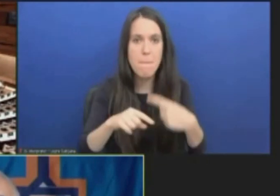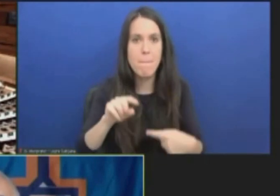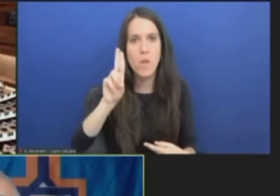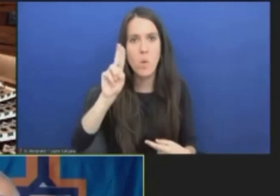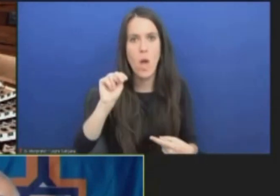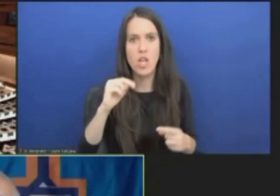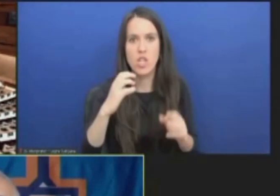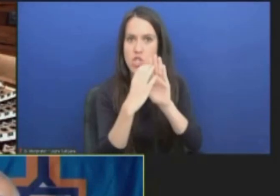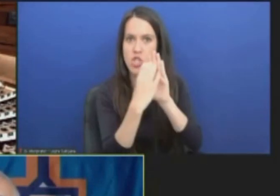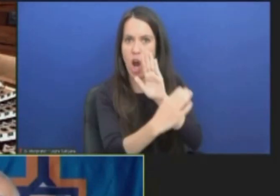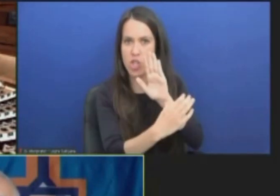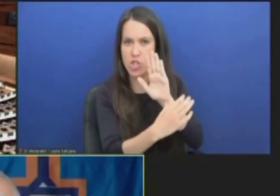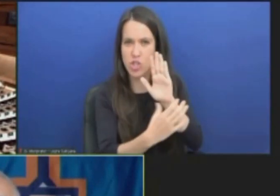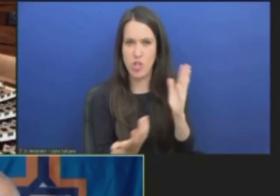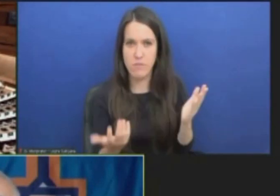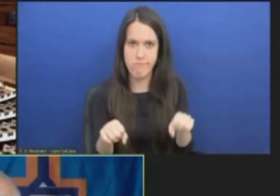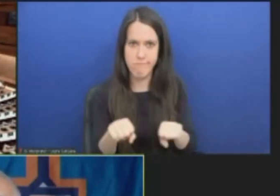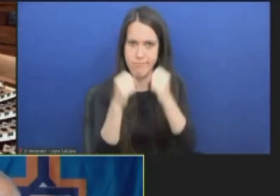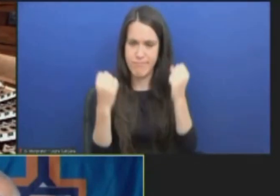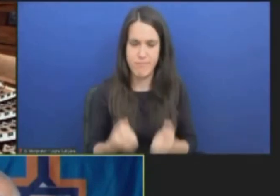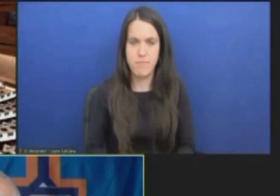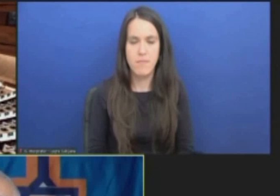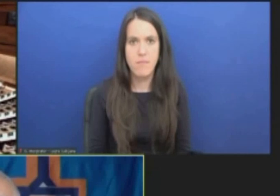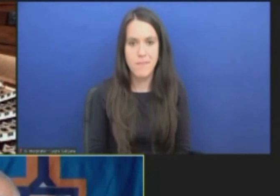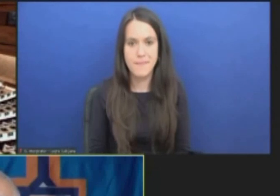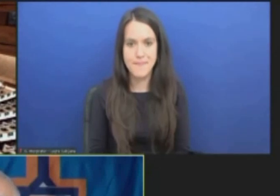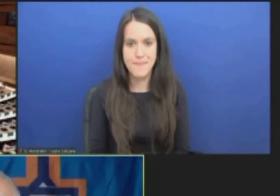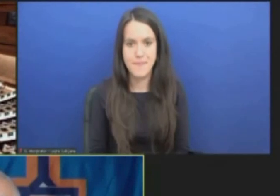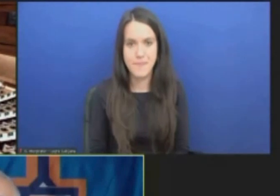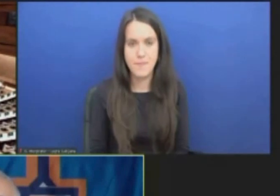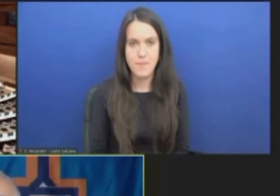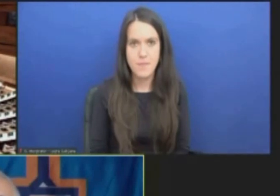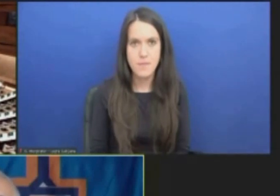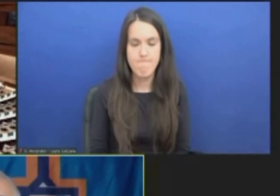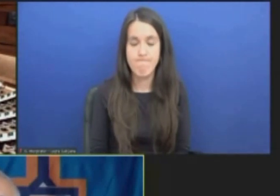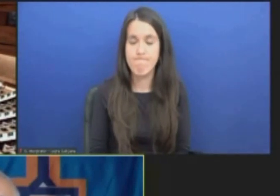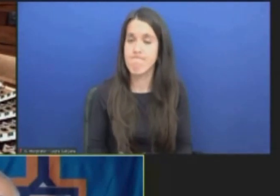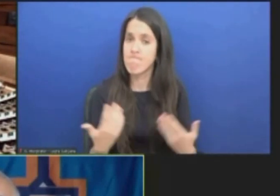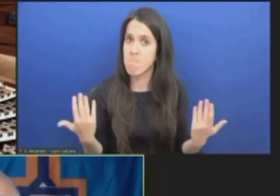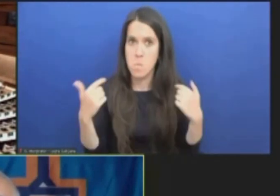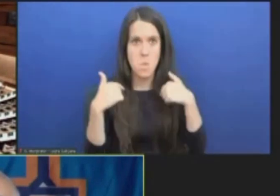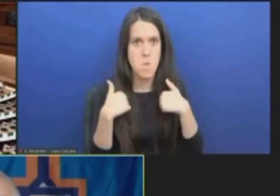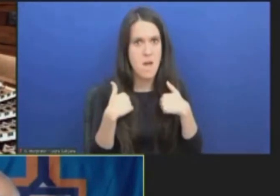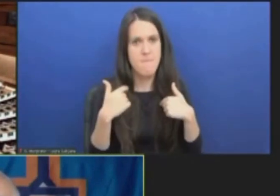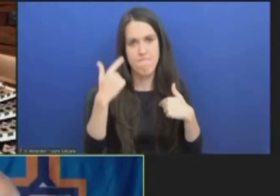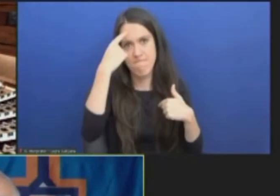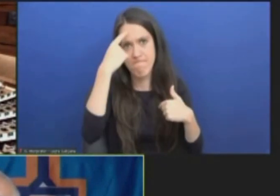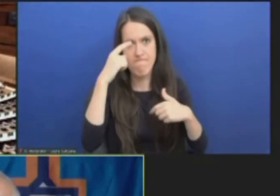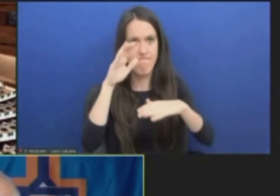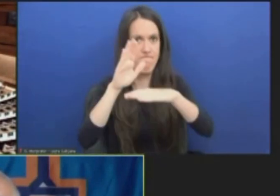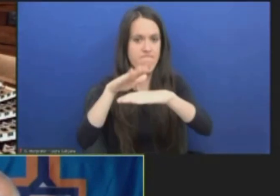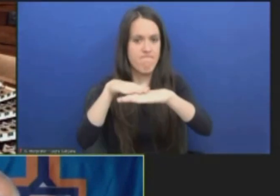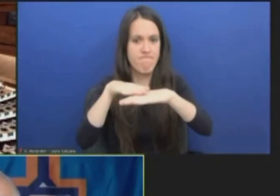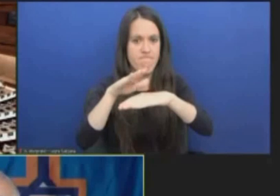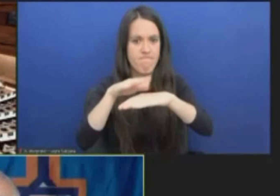продолжение различных и на ценных программ начатых его предшественниками оскорбление расизм призыв к преступлению по отношению к